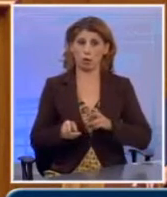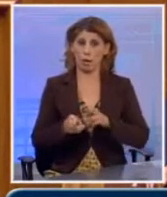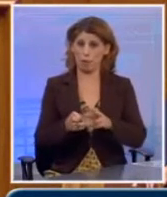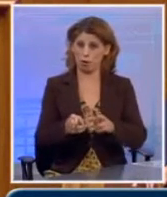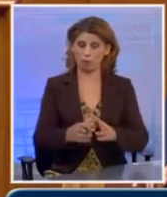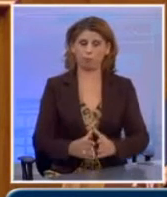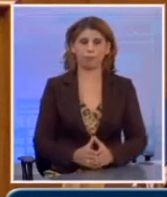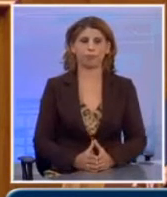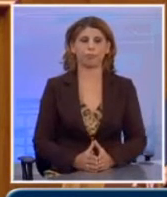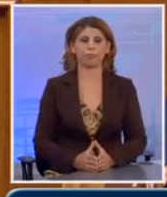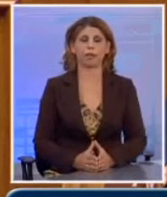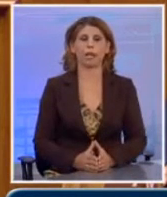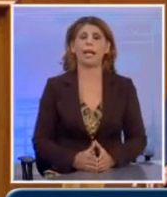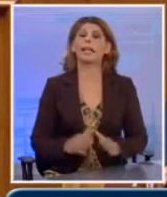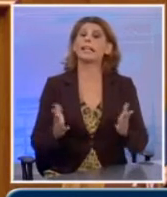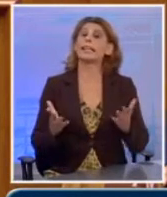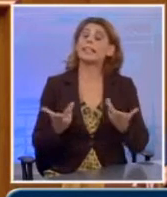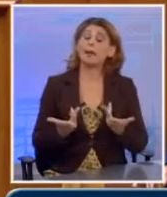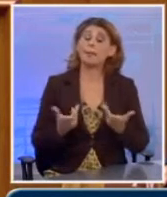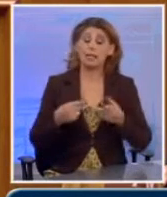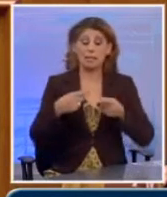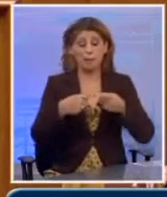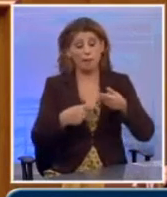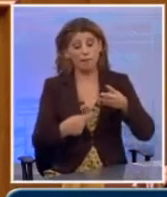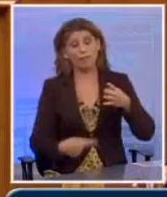Ποταμιού και ποιες έχουμε υλοποιήσει.